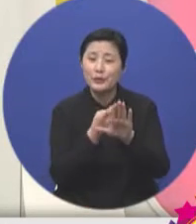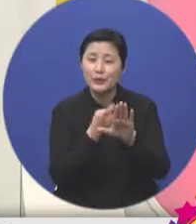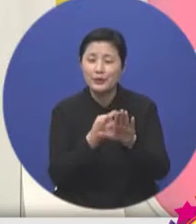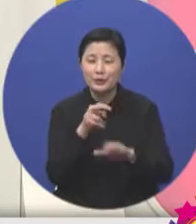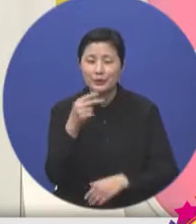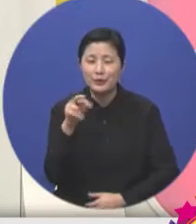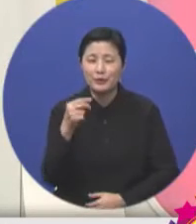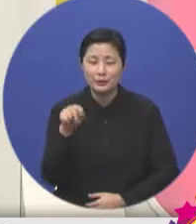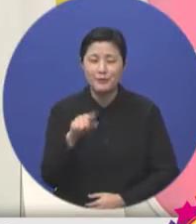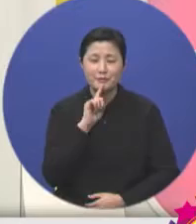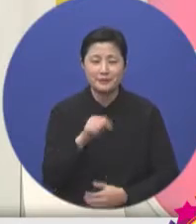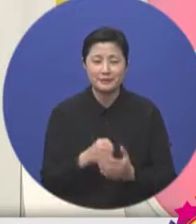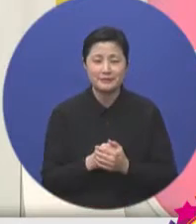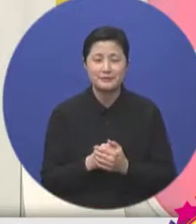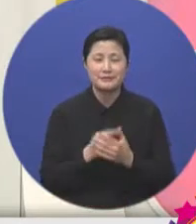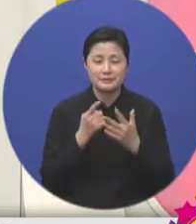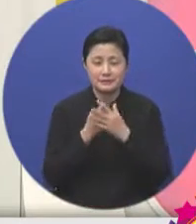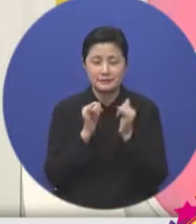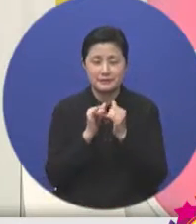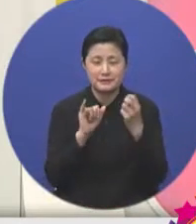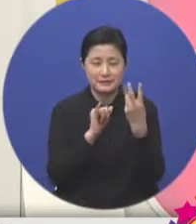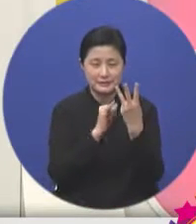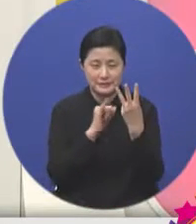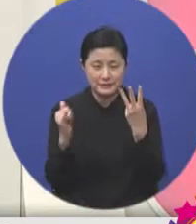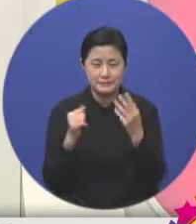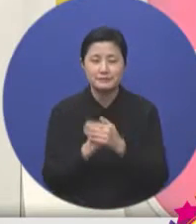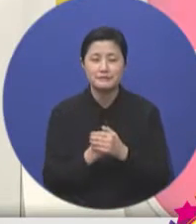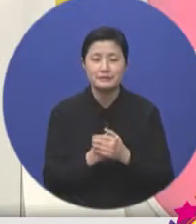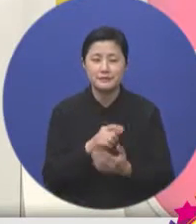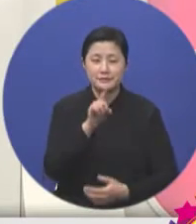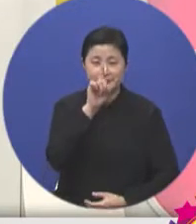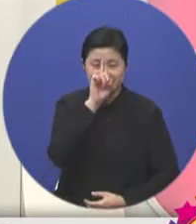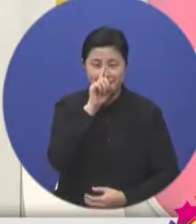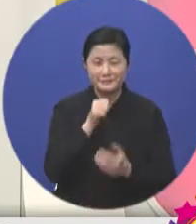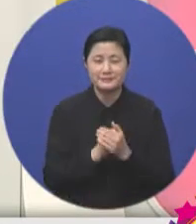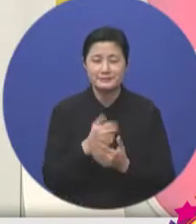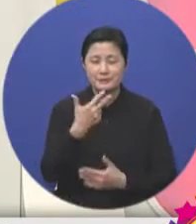또 드리잖아요. 네. 자 퀴즈 정답자 세 분입니다. 네. 자